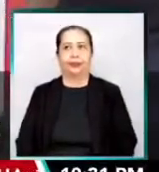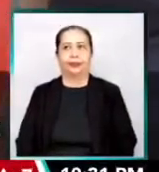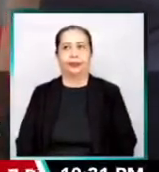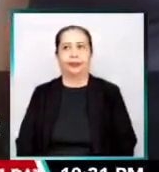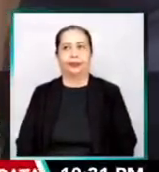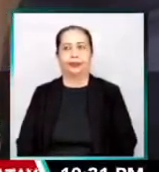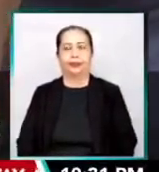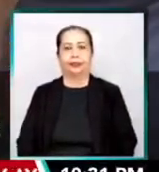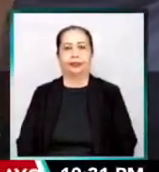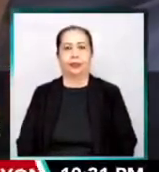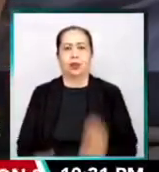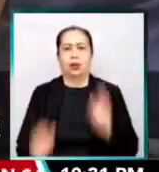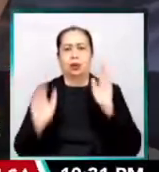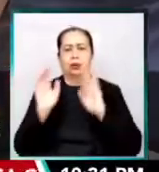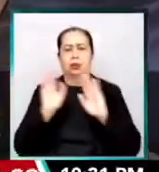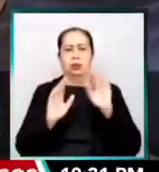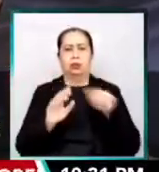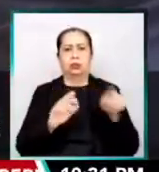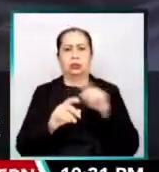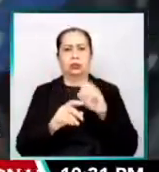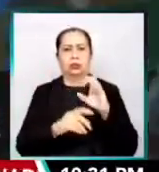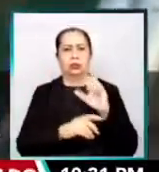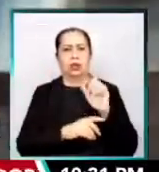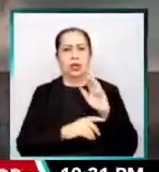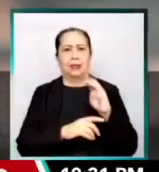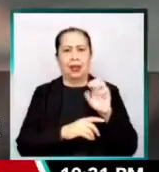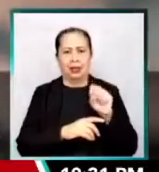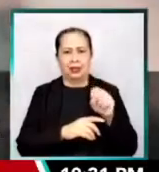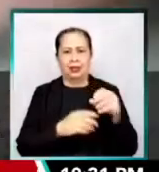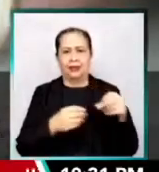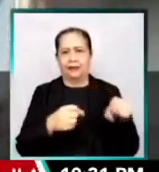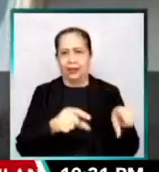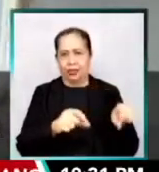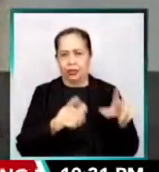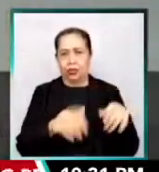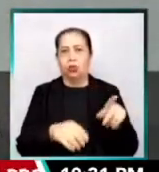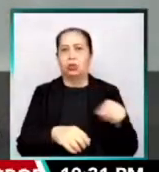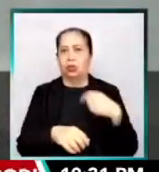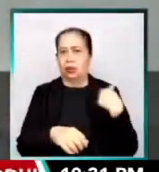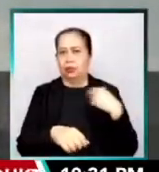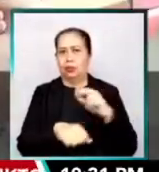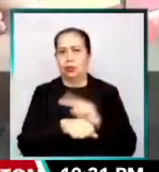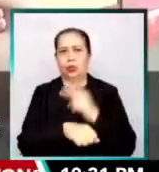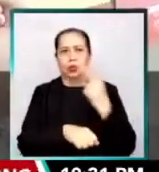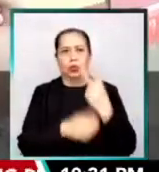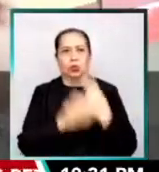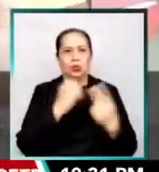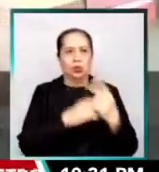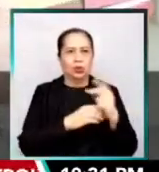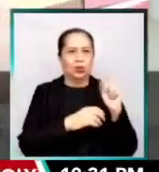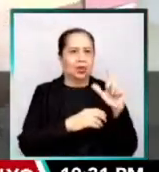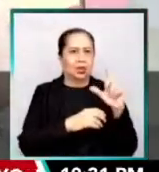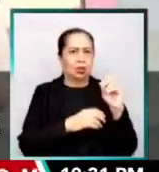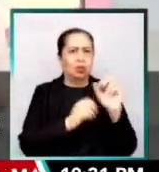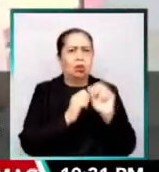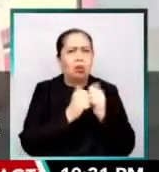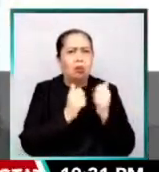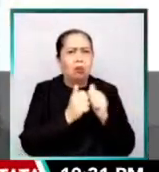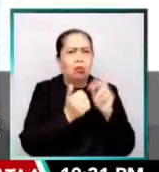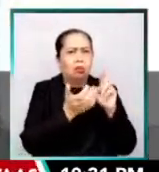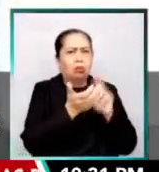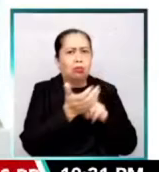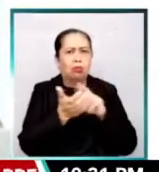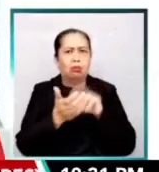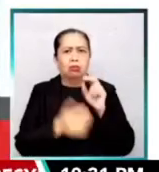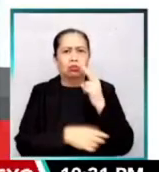Namang problema ang Calamares vendor na si Tawi na subscriber din ng dalawang telco kung paano iparehistro ang kanyang mga SIM.